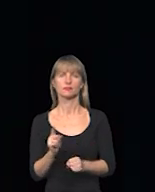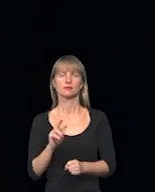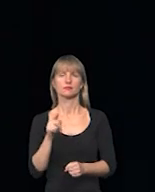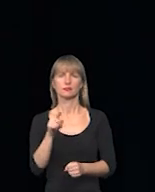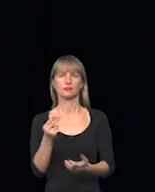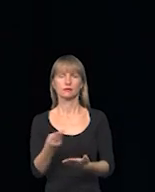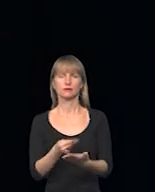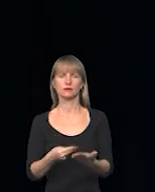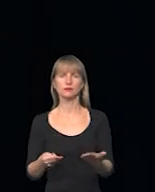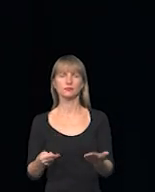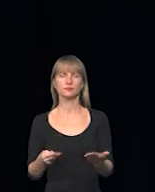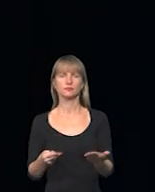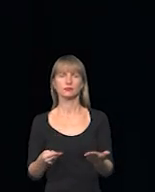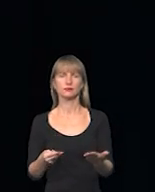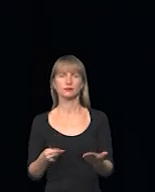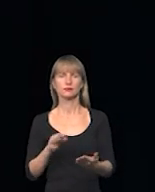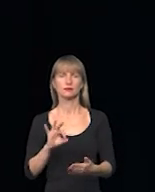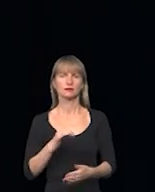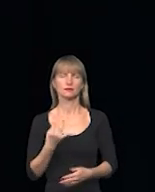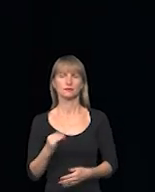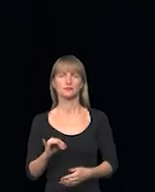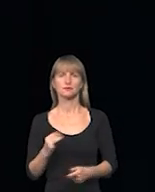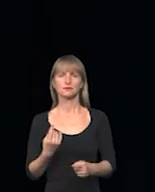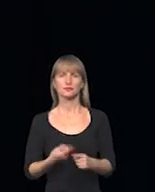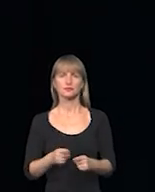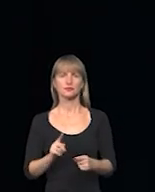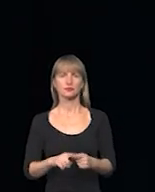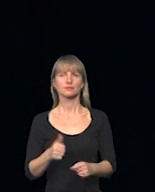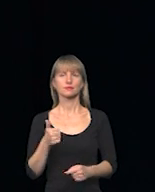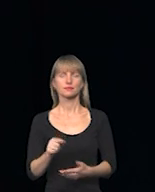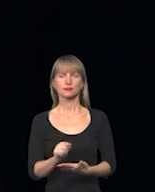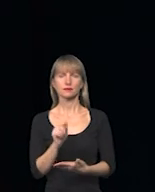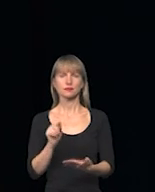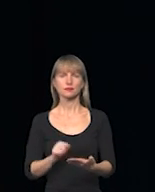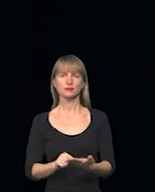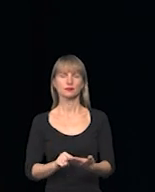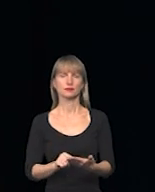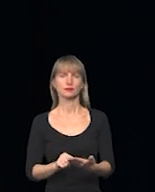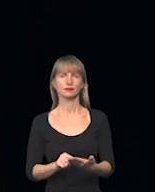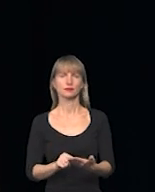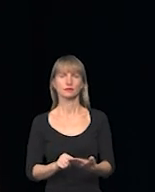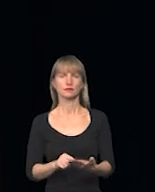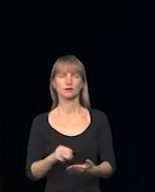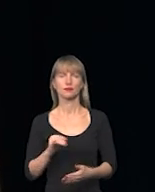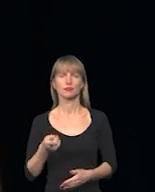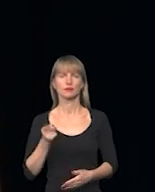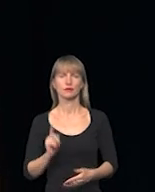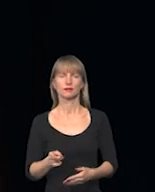намалювали? Ой, це хороше питання.